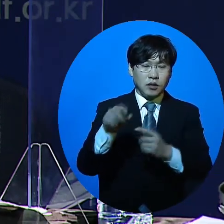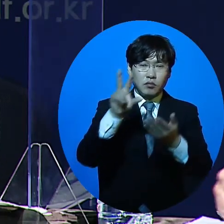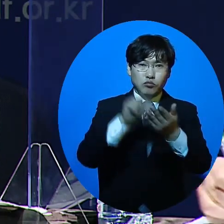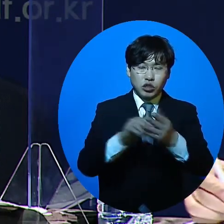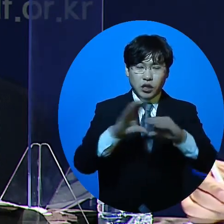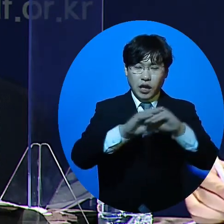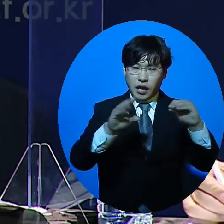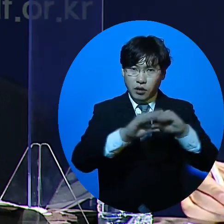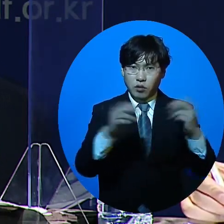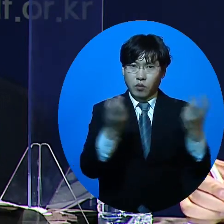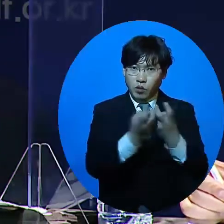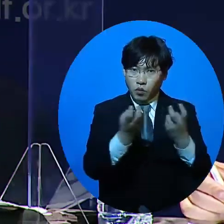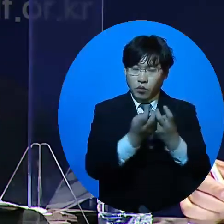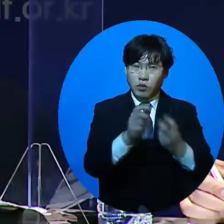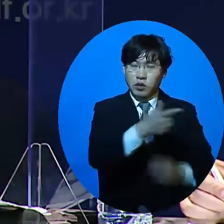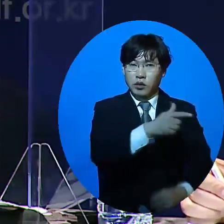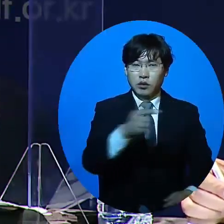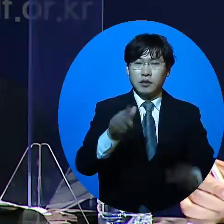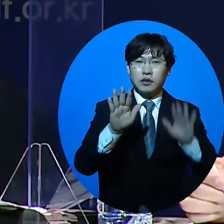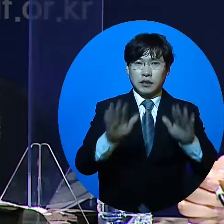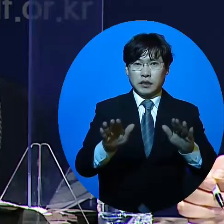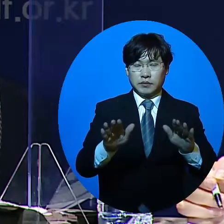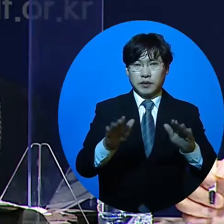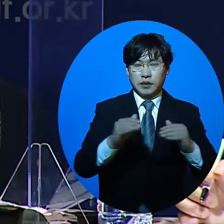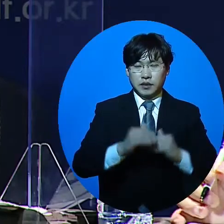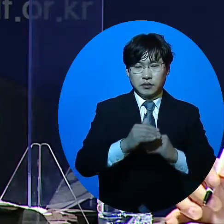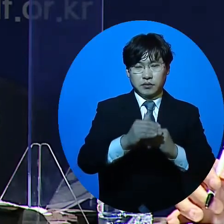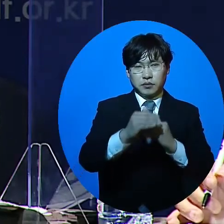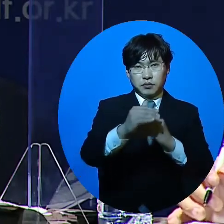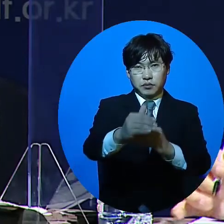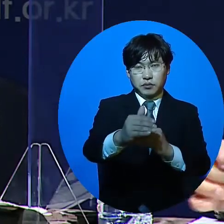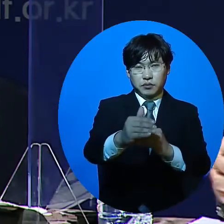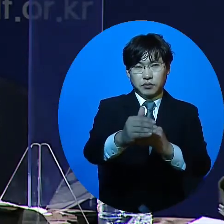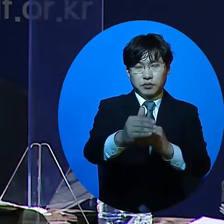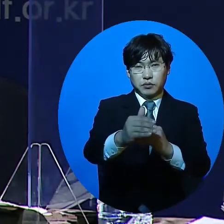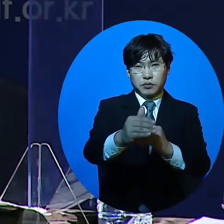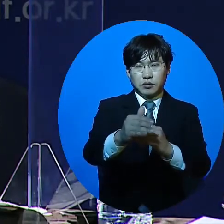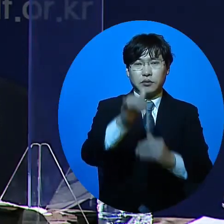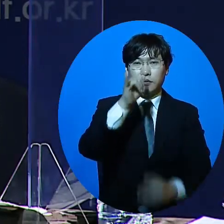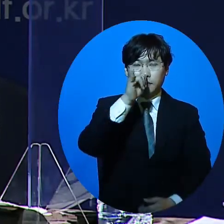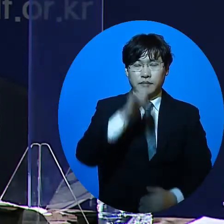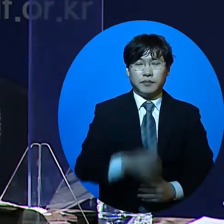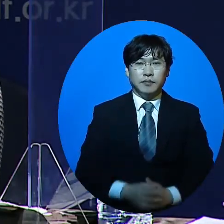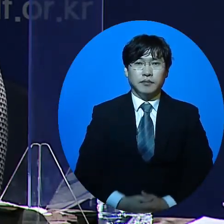대한 대응 방안 등이 지금까지 도출되었다고 생각합니다.